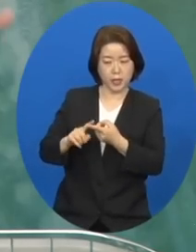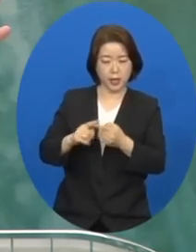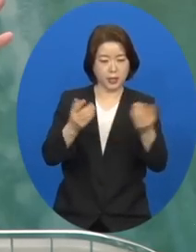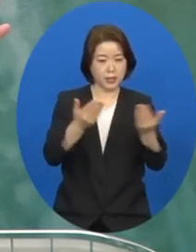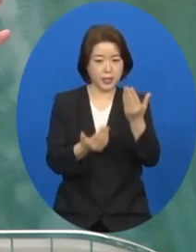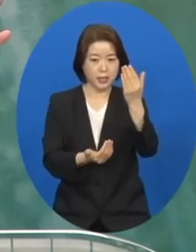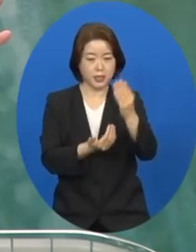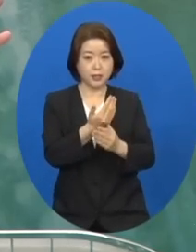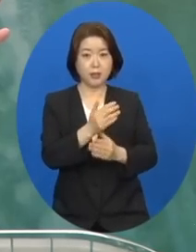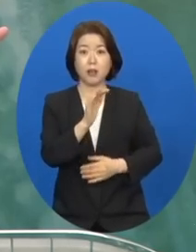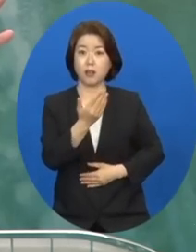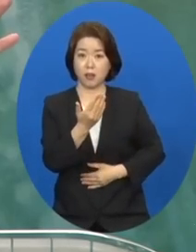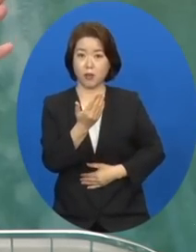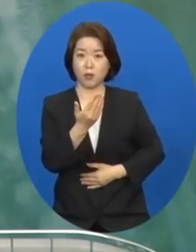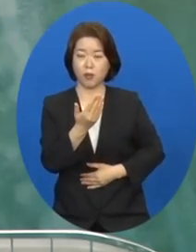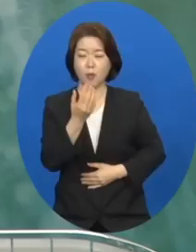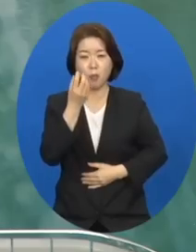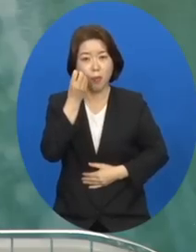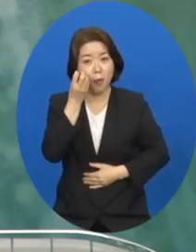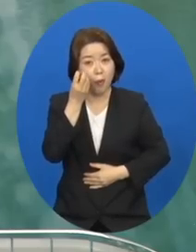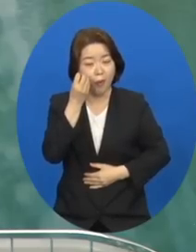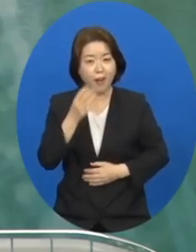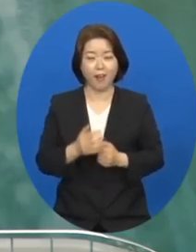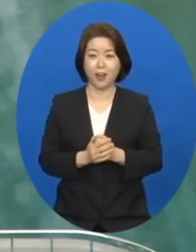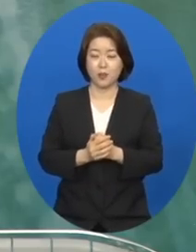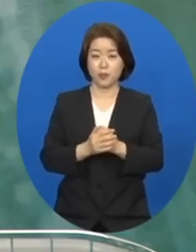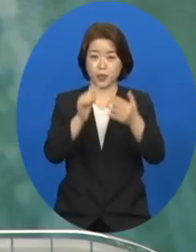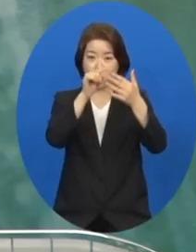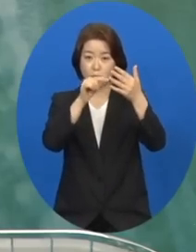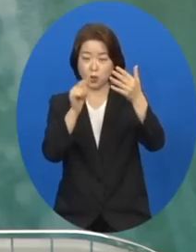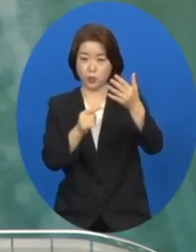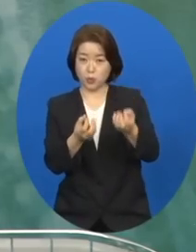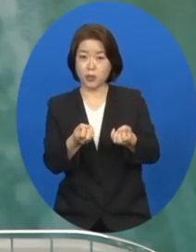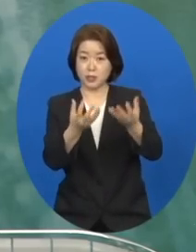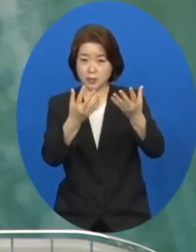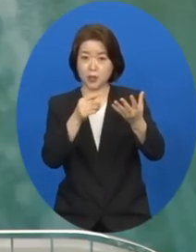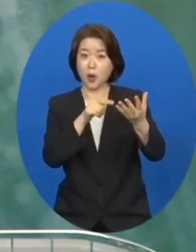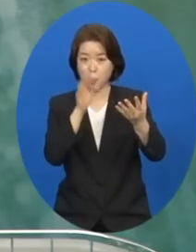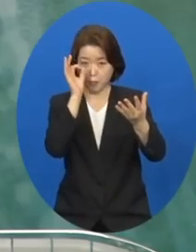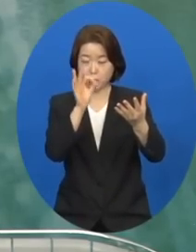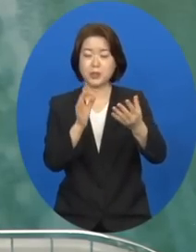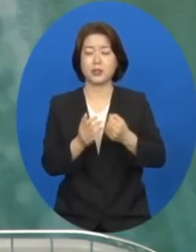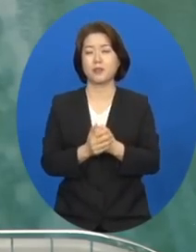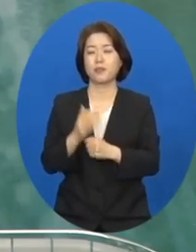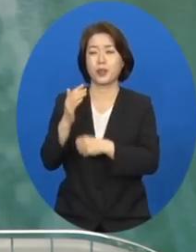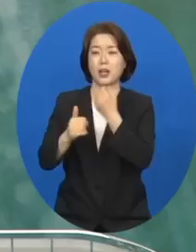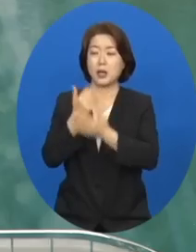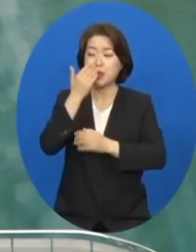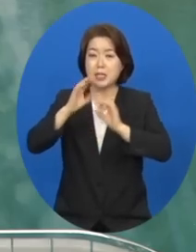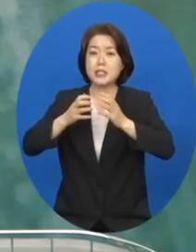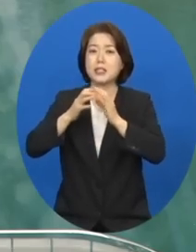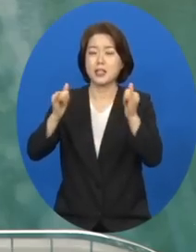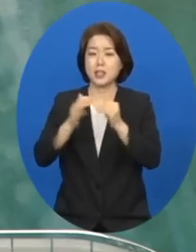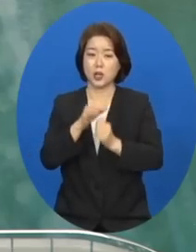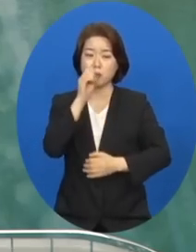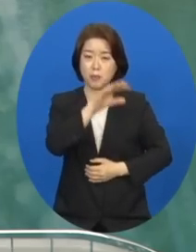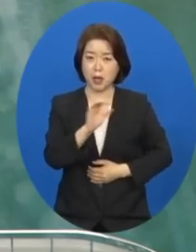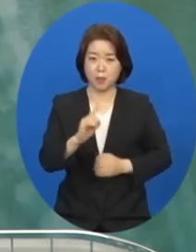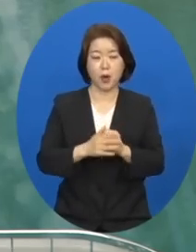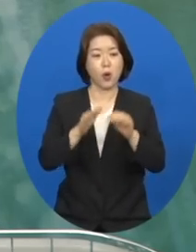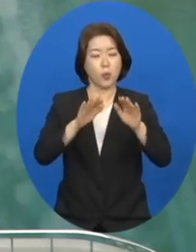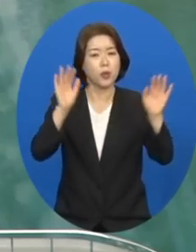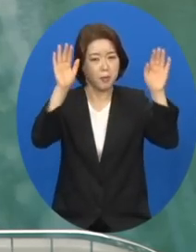벌어지는 거예요 신기하죠 유월절 사건을 한번 생각해보세요 하나님께서 이스라엘 백성들에게 이런 얘기를 하시는 거예요 오늘